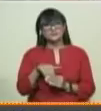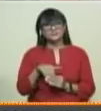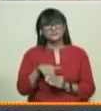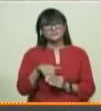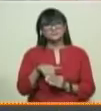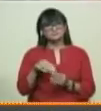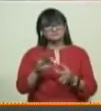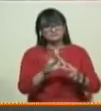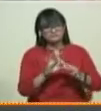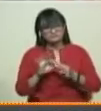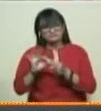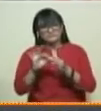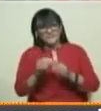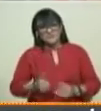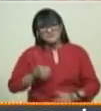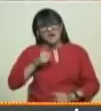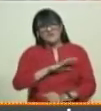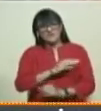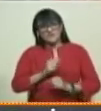relaciones serán más fuertes.